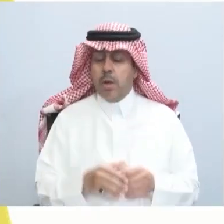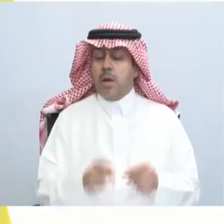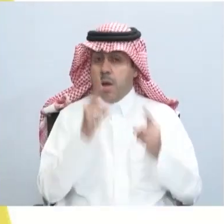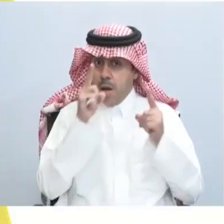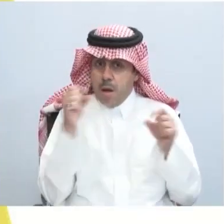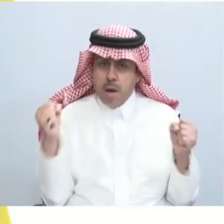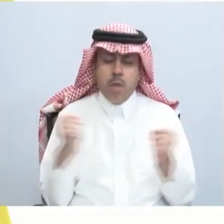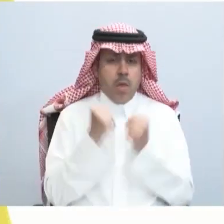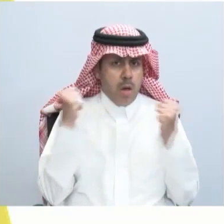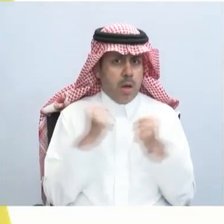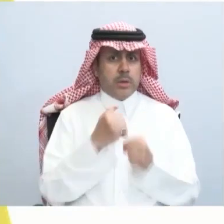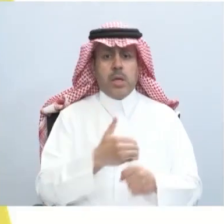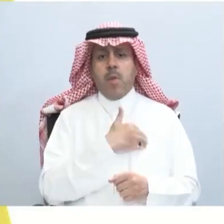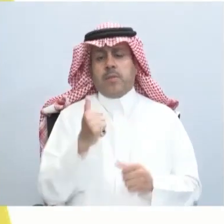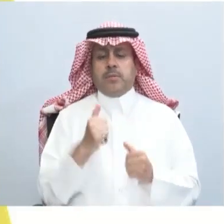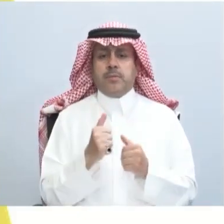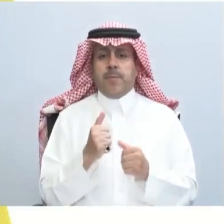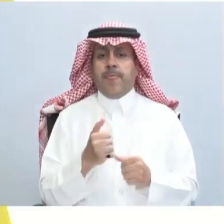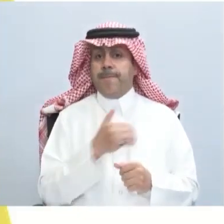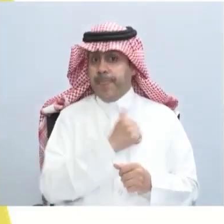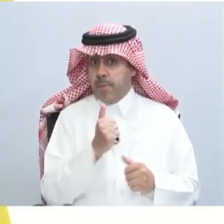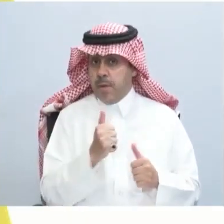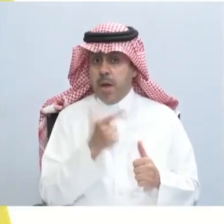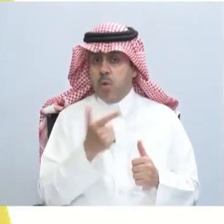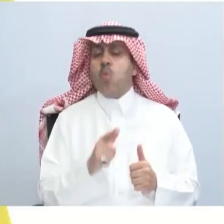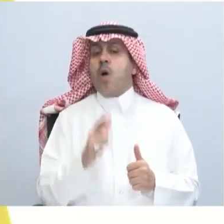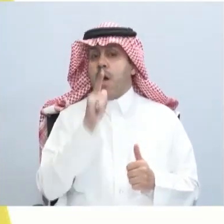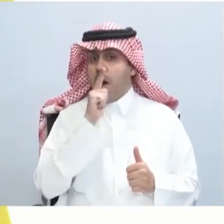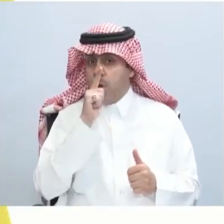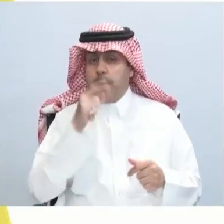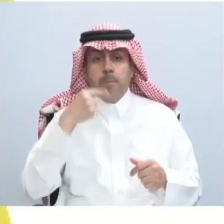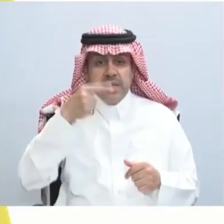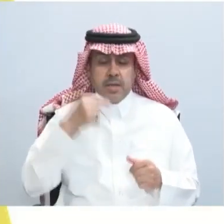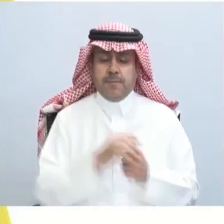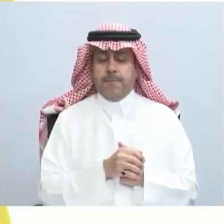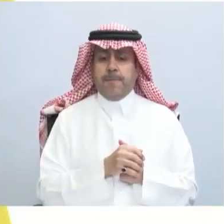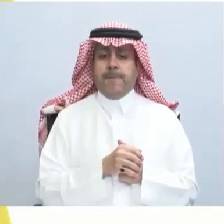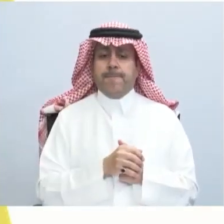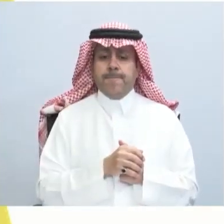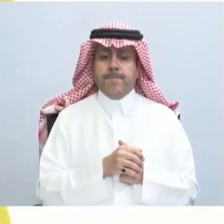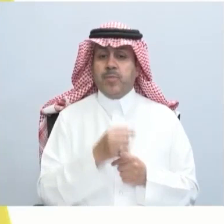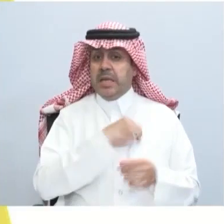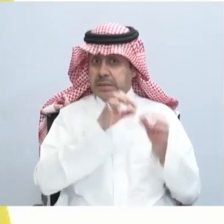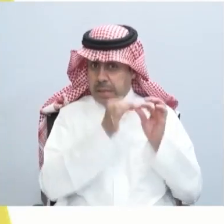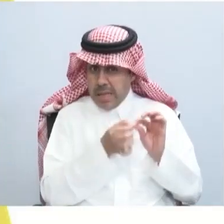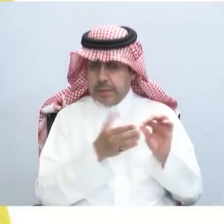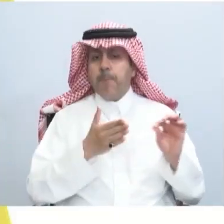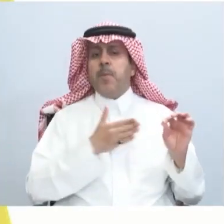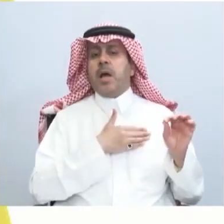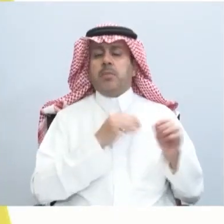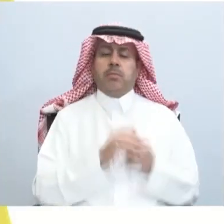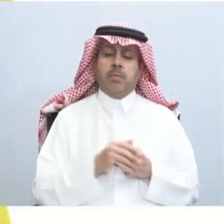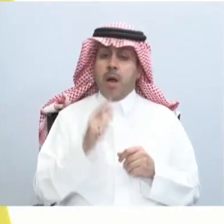الايمان وقلنا الايمان هو ماذا قول بماذا احسنتم قول باللسان وقبل ذلك اعتقاد بالقلب